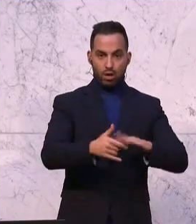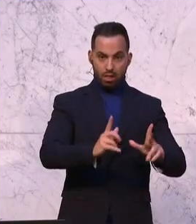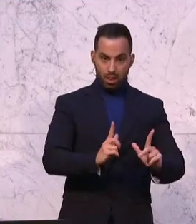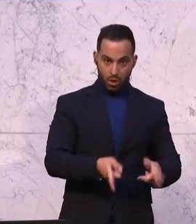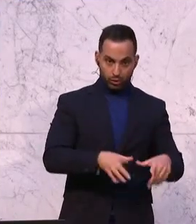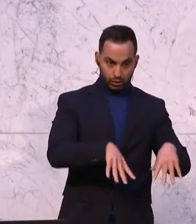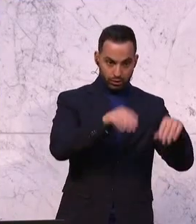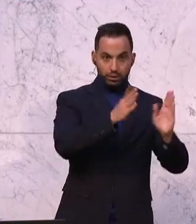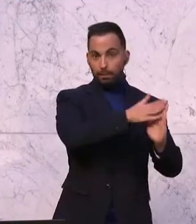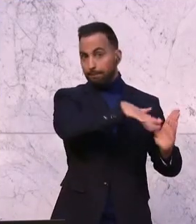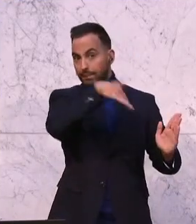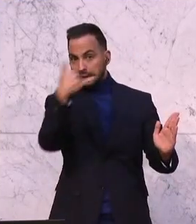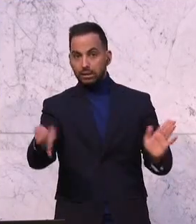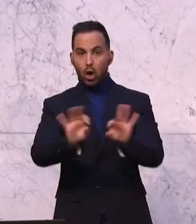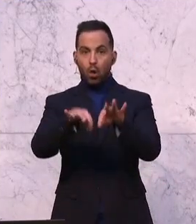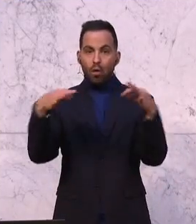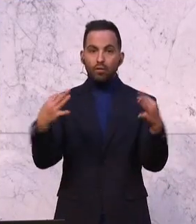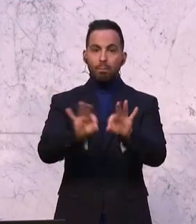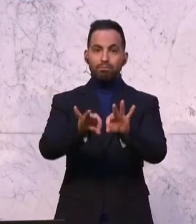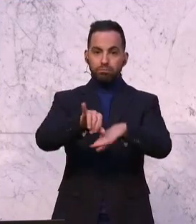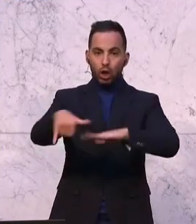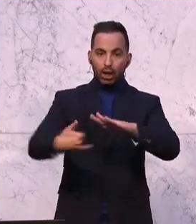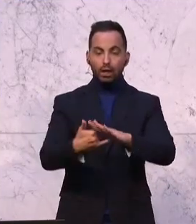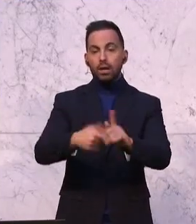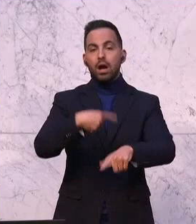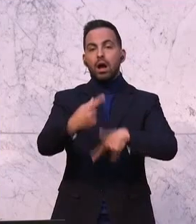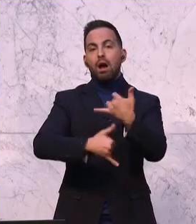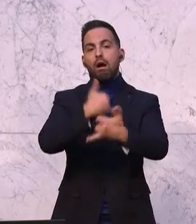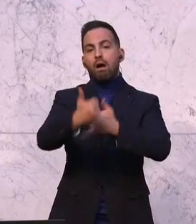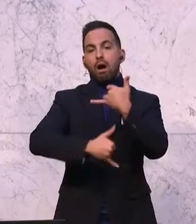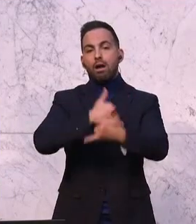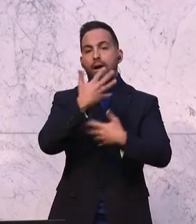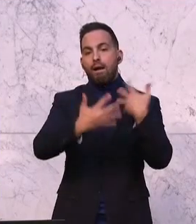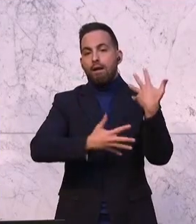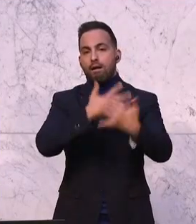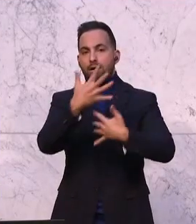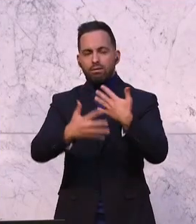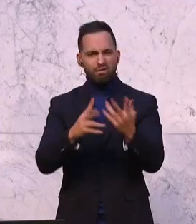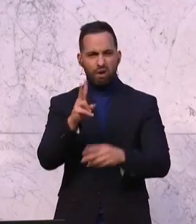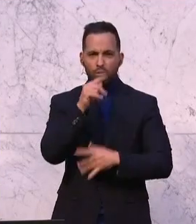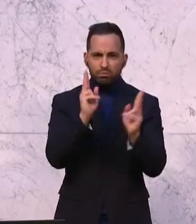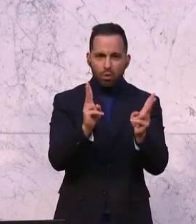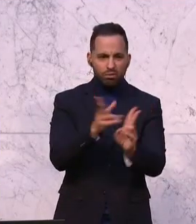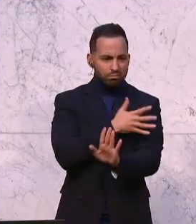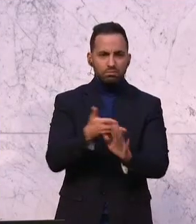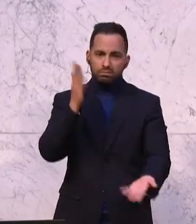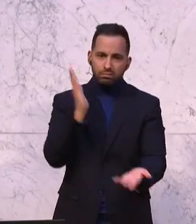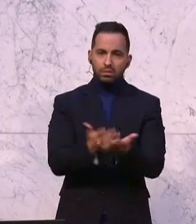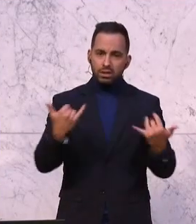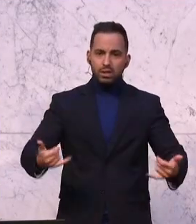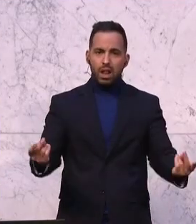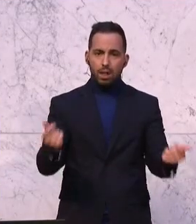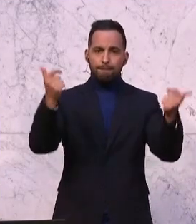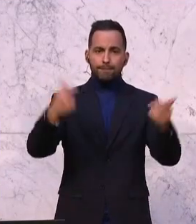bis Eröffnung eines Projektes Jahre, Jahrzehnte vergehen. Wieso ist es nicht möglich zu sagen, jetzt machen wir die